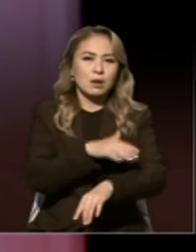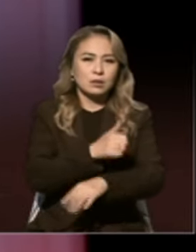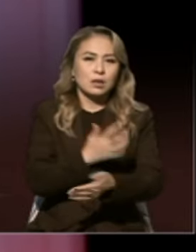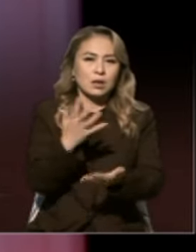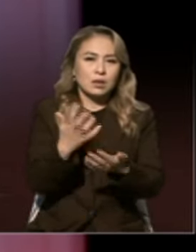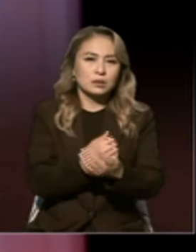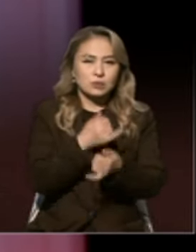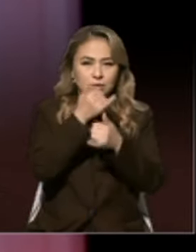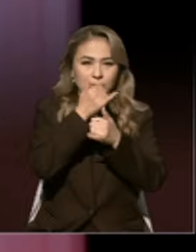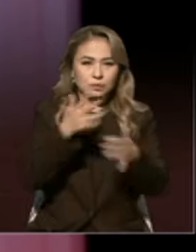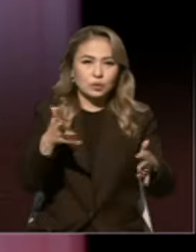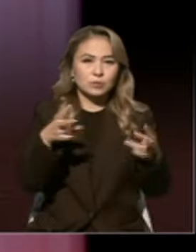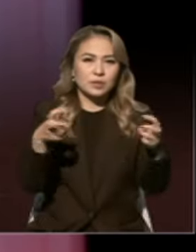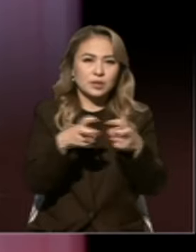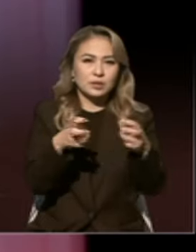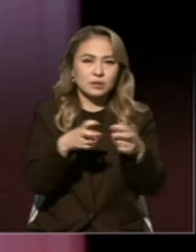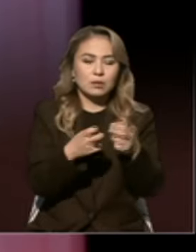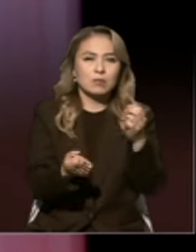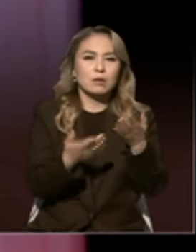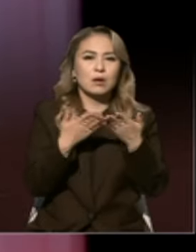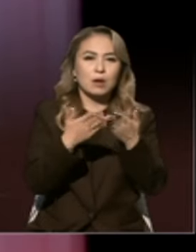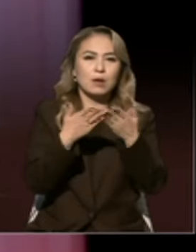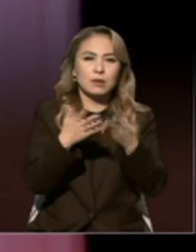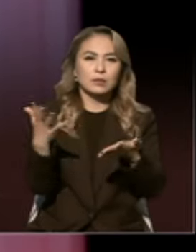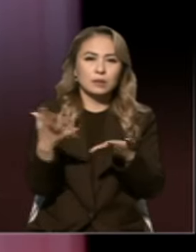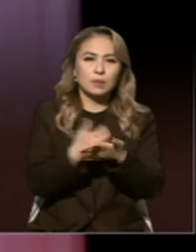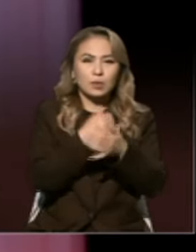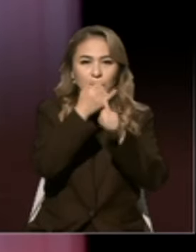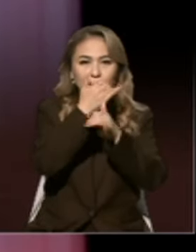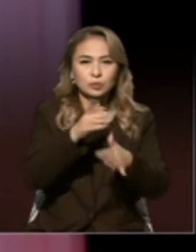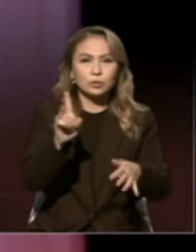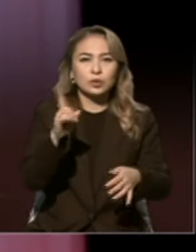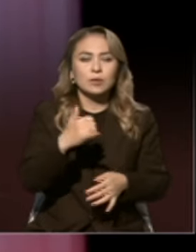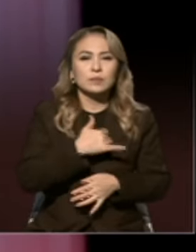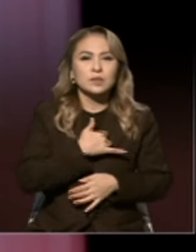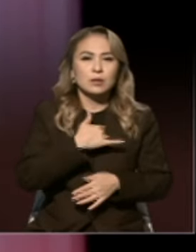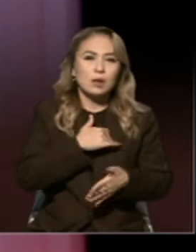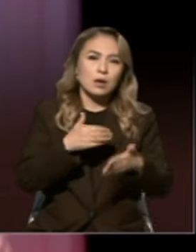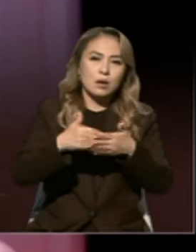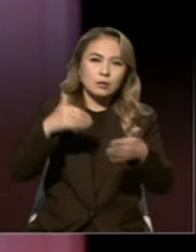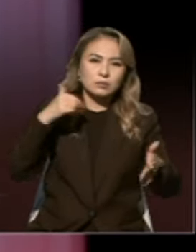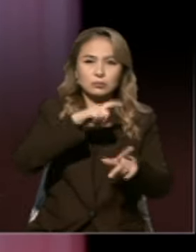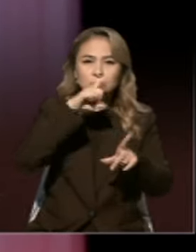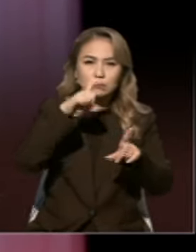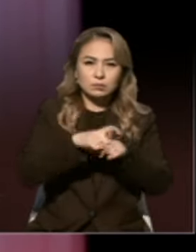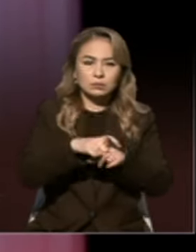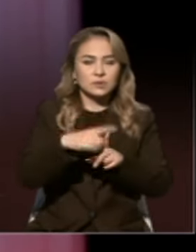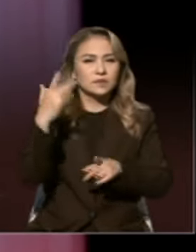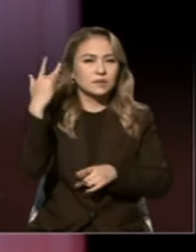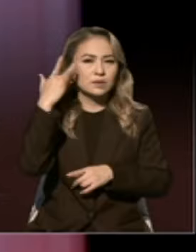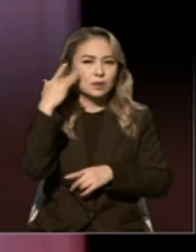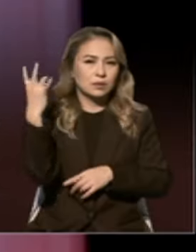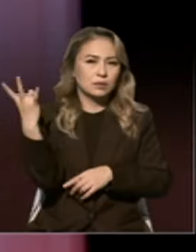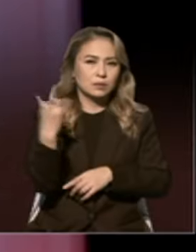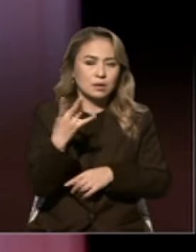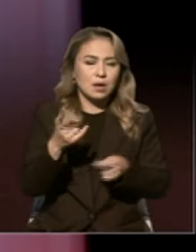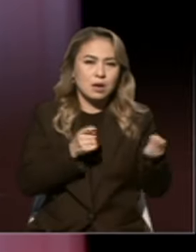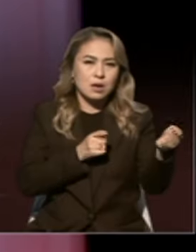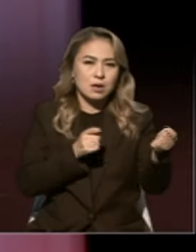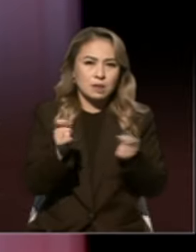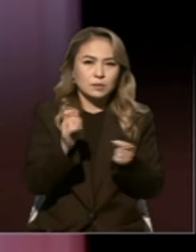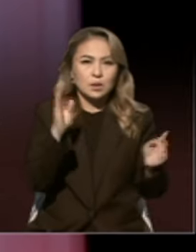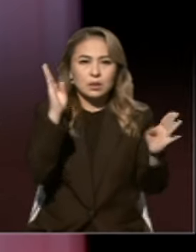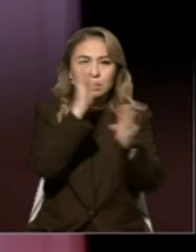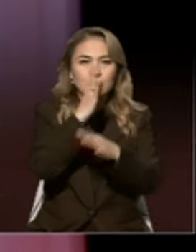отырмыз. Басқа заттарды қайық табылмай отыр. Неге соларды біз алдын ала жасамаймыз? Бір кездерде әкімшілікте